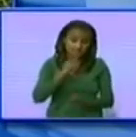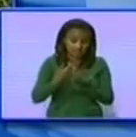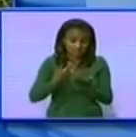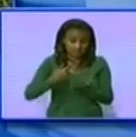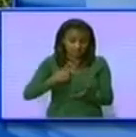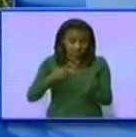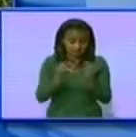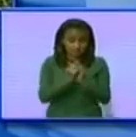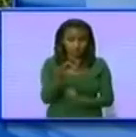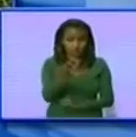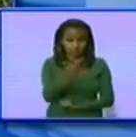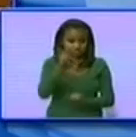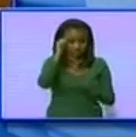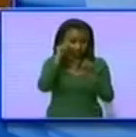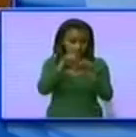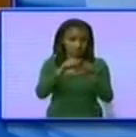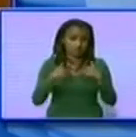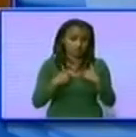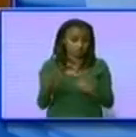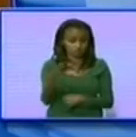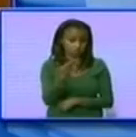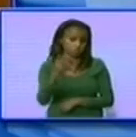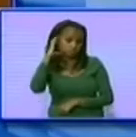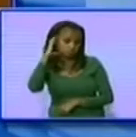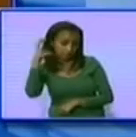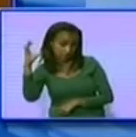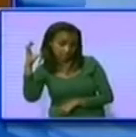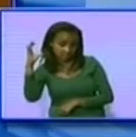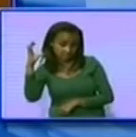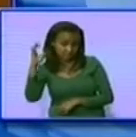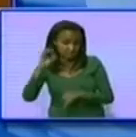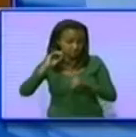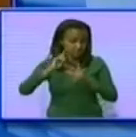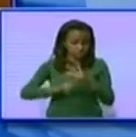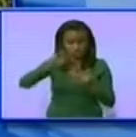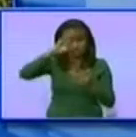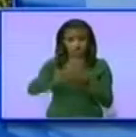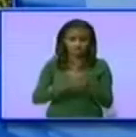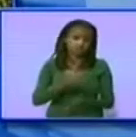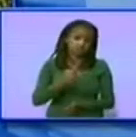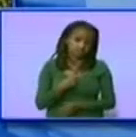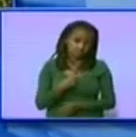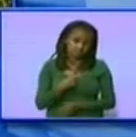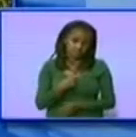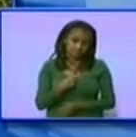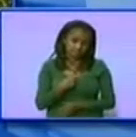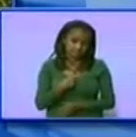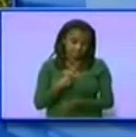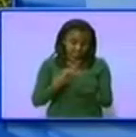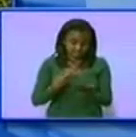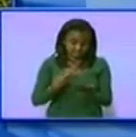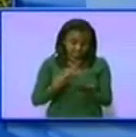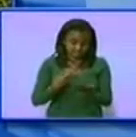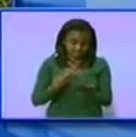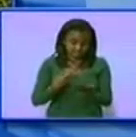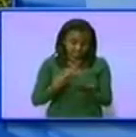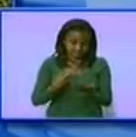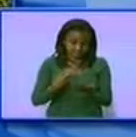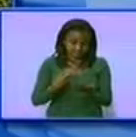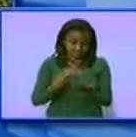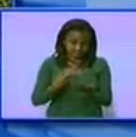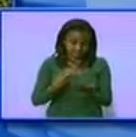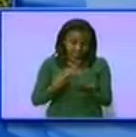ከኔ ጋር ሶስት ወንድማማቾች አለን። ሶስታችንም እንሰማለን። የመጨረሻ ልጅ እኔ ነኝ። የአፍ መፍቻ ቋንቋ የራሱ ምልክት